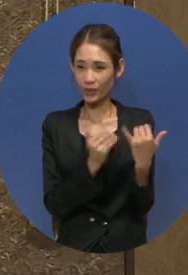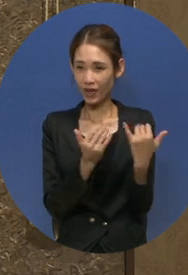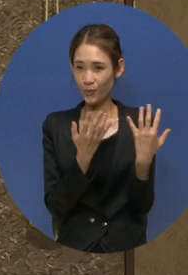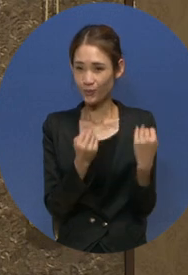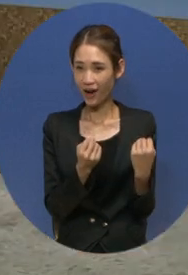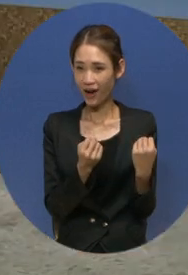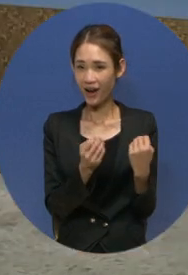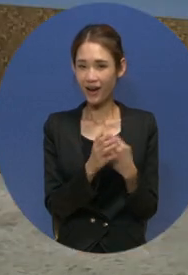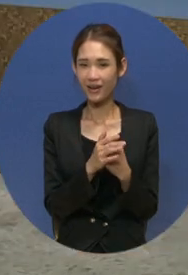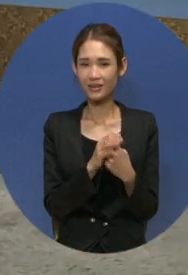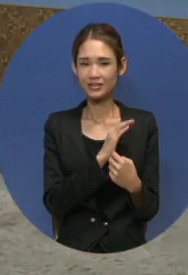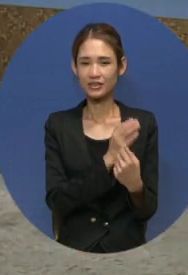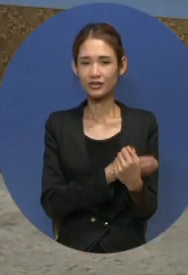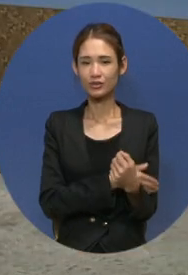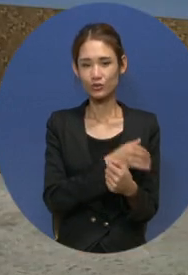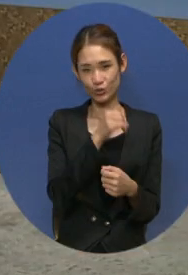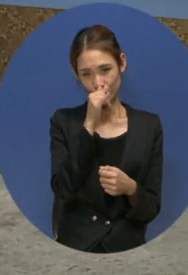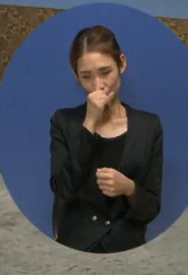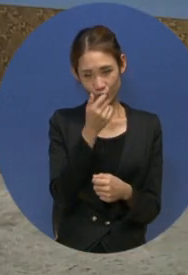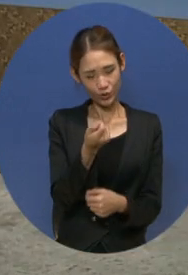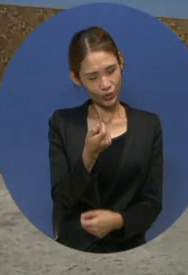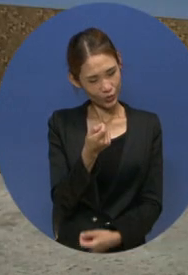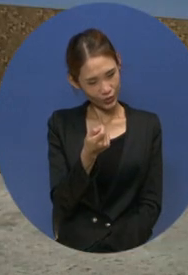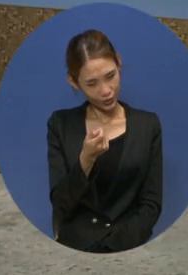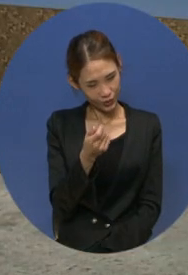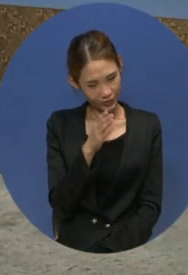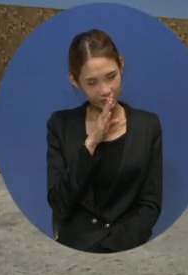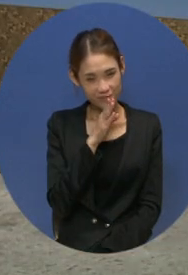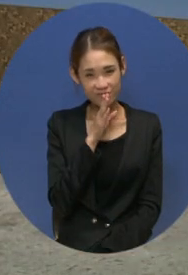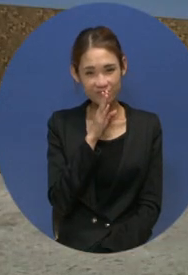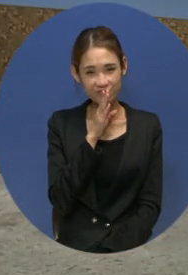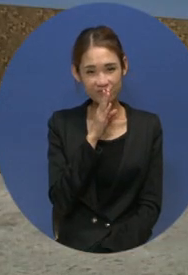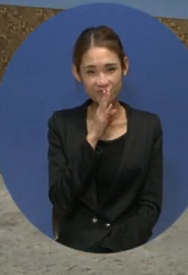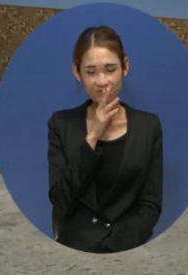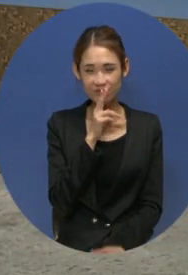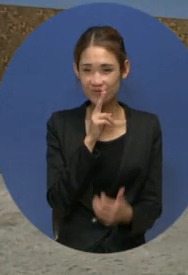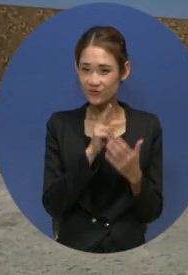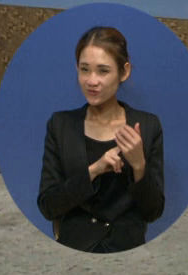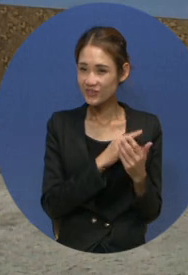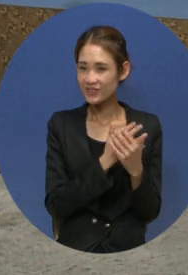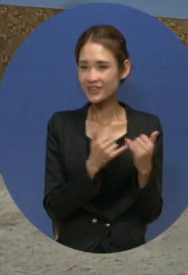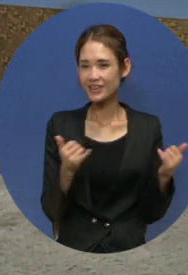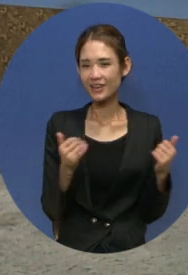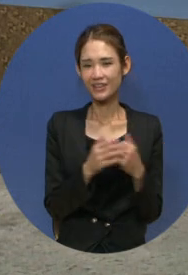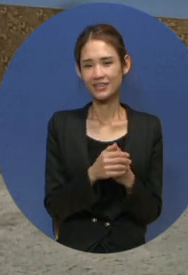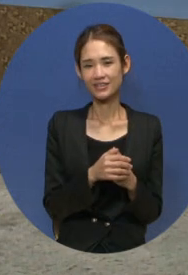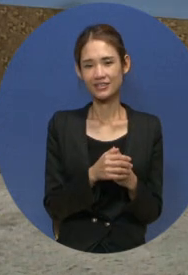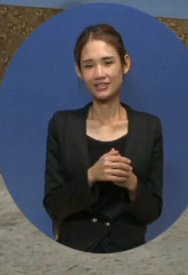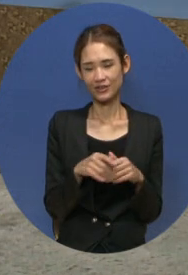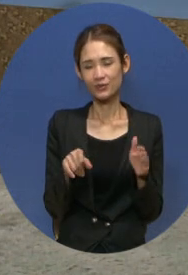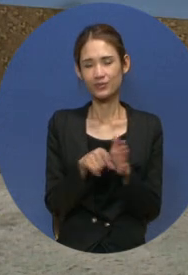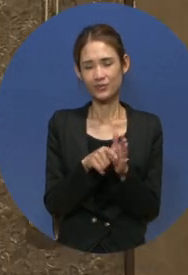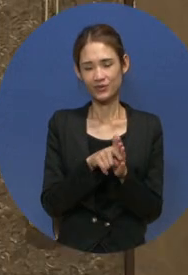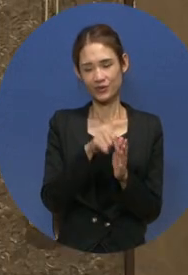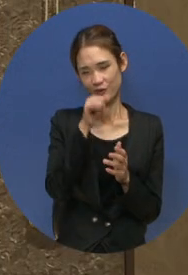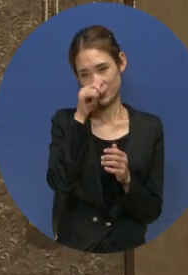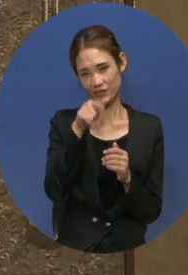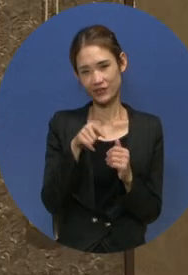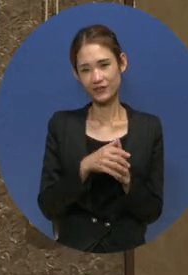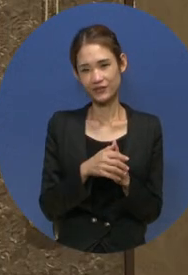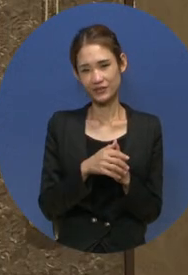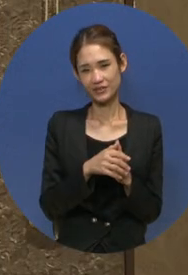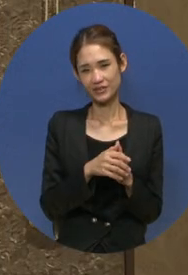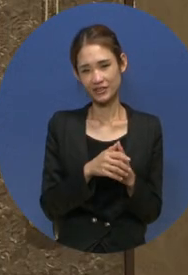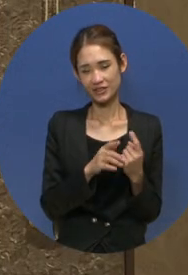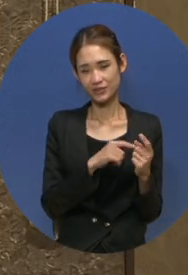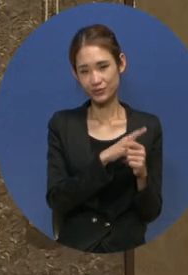굉장히 많네요. 능력 있다고, 능력 있는지 몰랐어요. 숨은 능력자분들이죠. 예, 근데 저희는 믿고 있었죠. 예. 이분들도